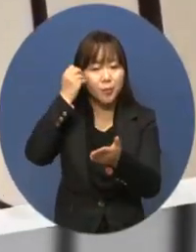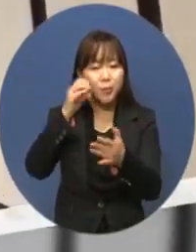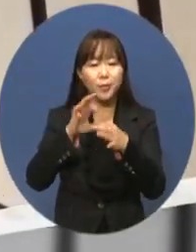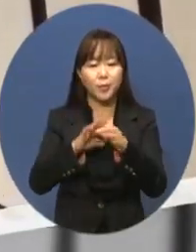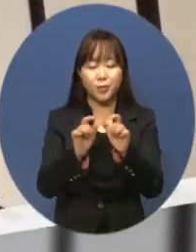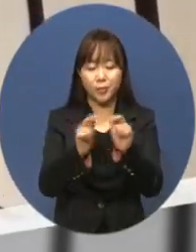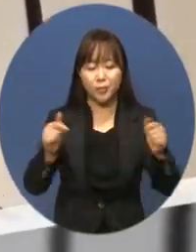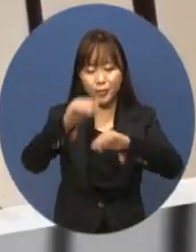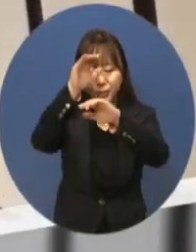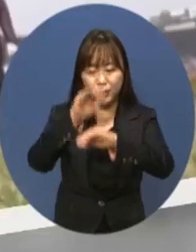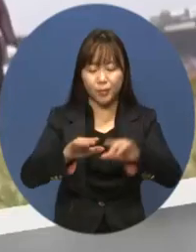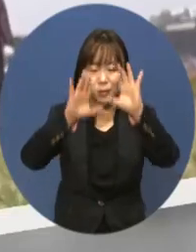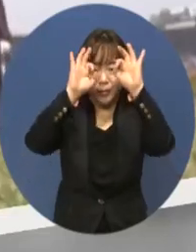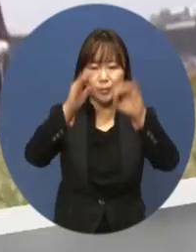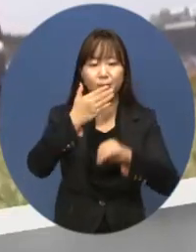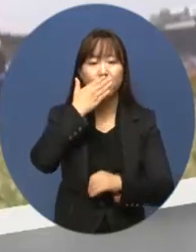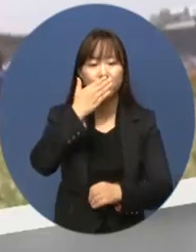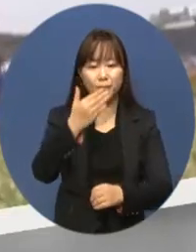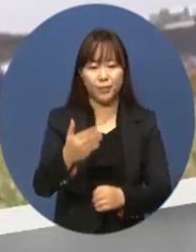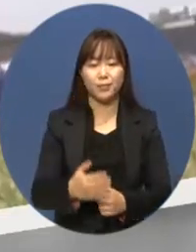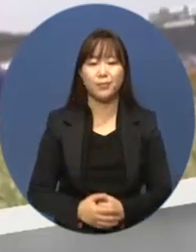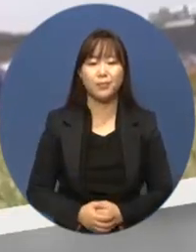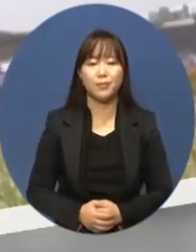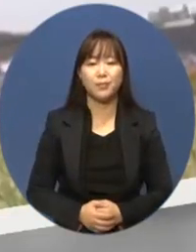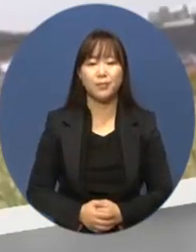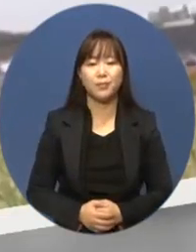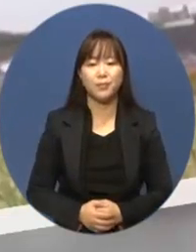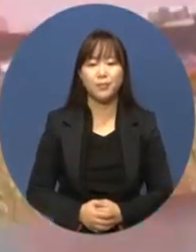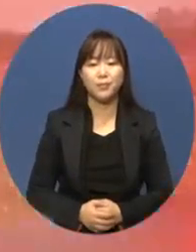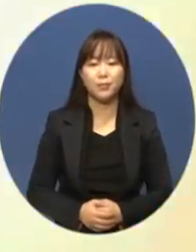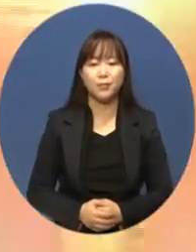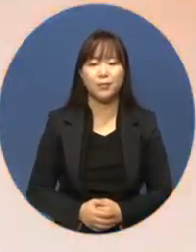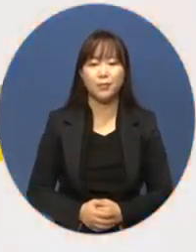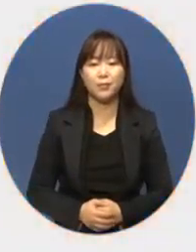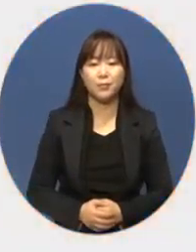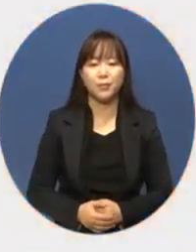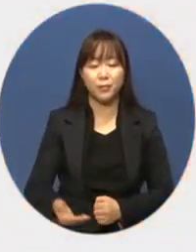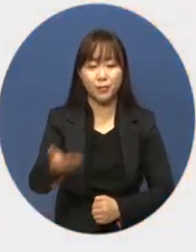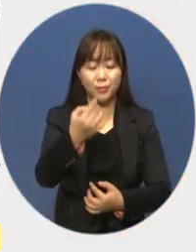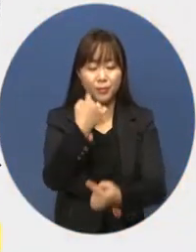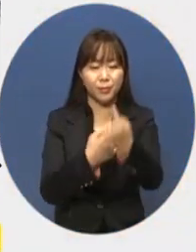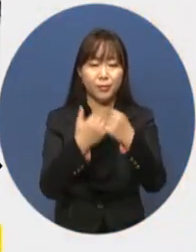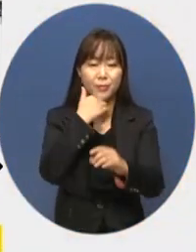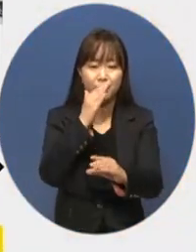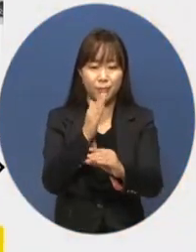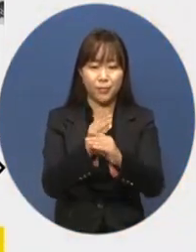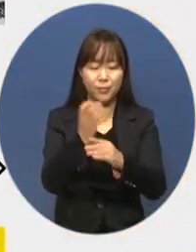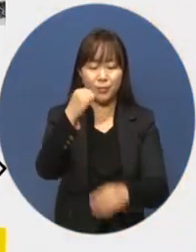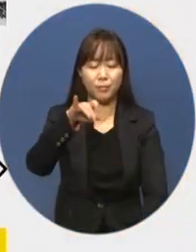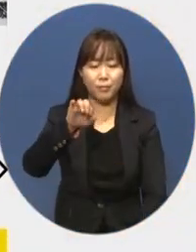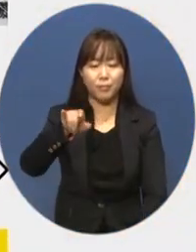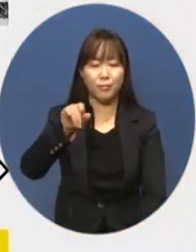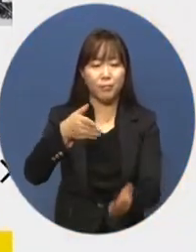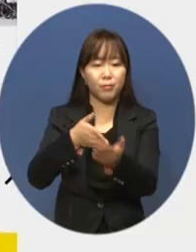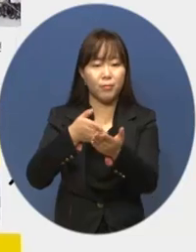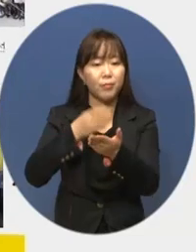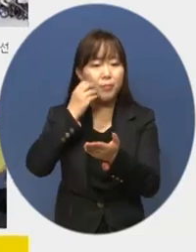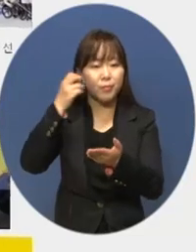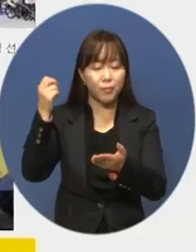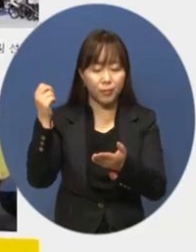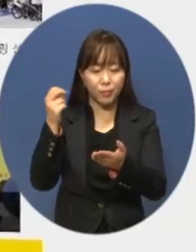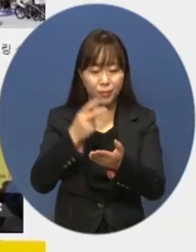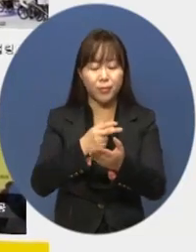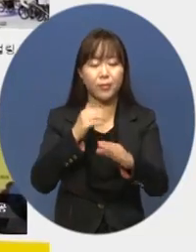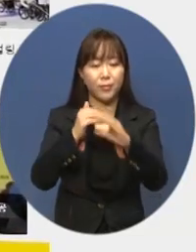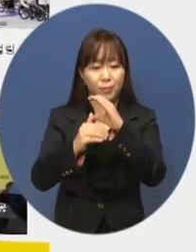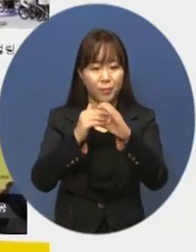뉴스 홈페이지를 통해 보다 다양한 소식을 접할 수 있습니다. 시청자 여러분의 제보를 기다립니다. 웰페어 뉴스